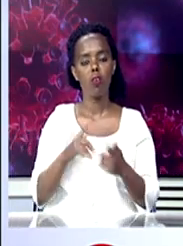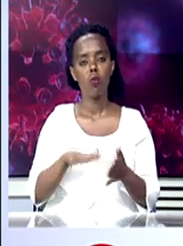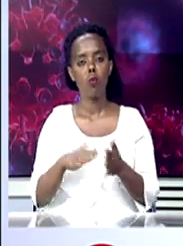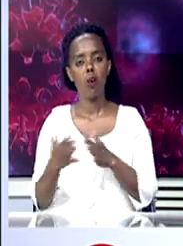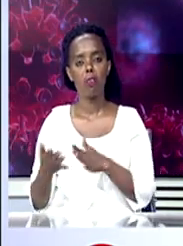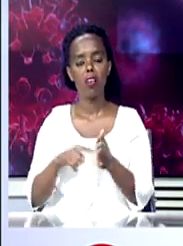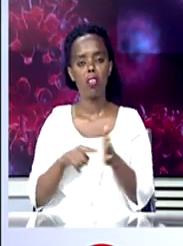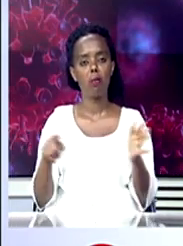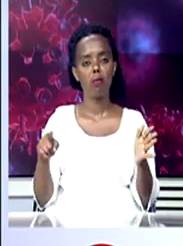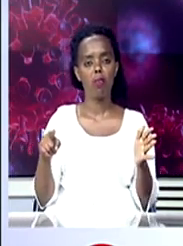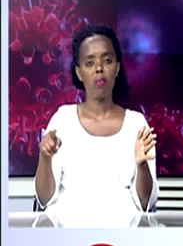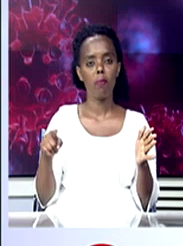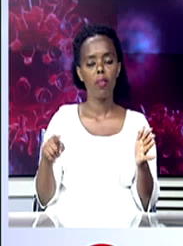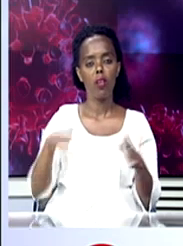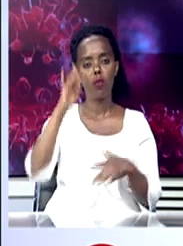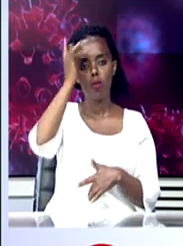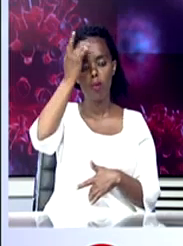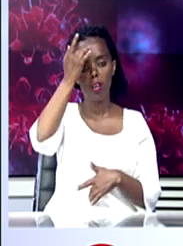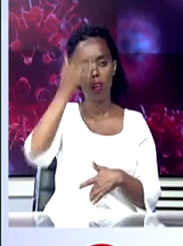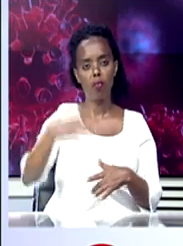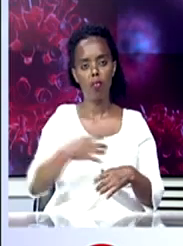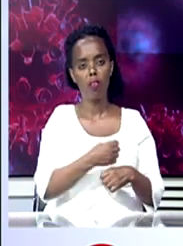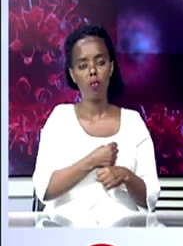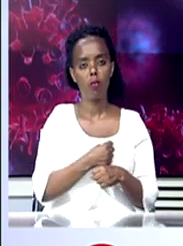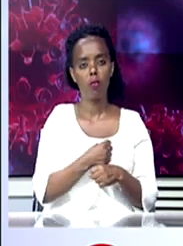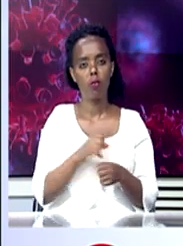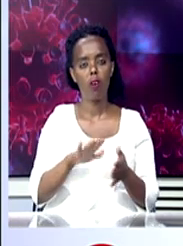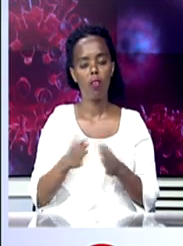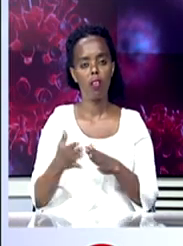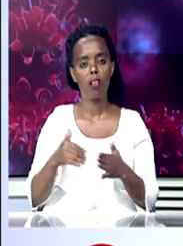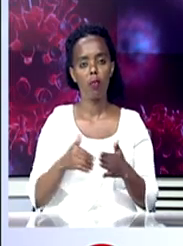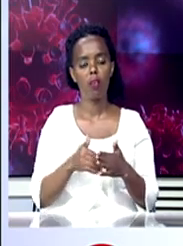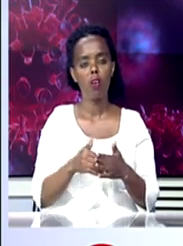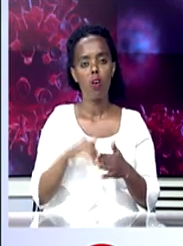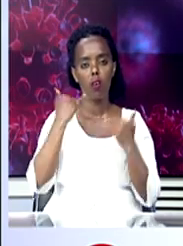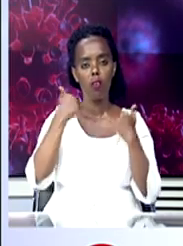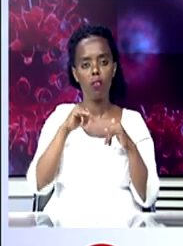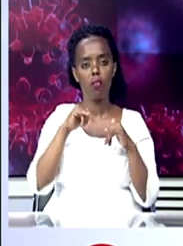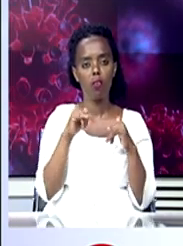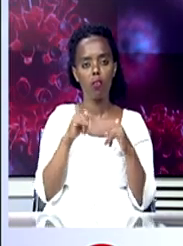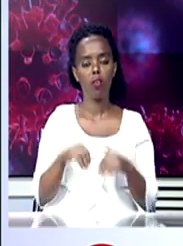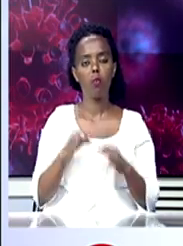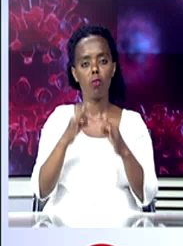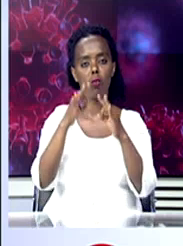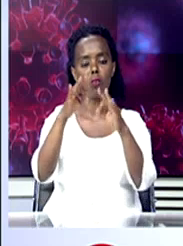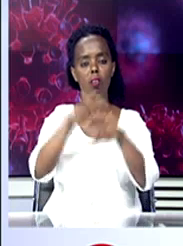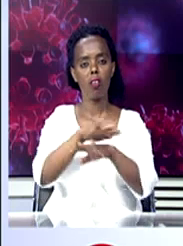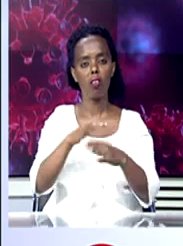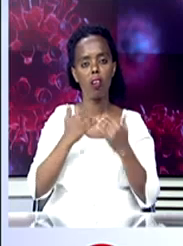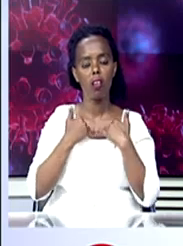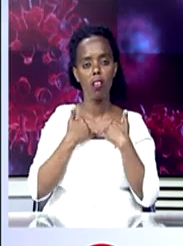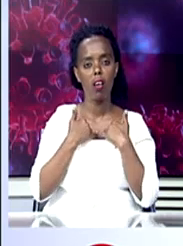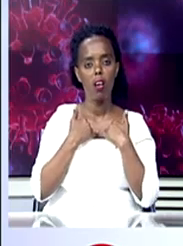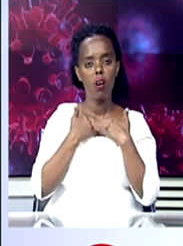saaxilamuudha jechuudha. Dhukkuba kana ofitti fudhatee du'aaf saaxilamuudha. Kanaaf odeeffannoon tamsa'uutu irra jiraata. Gama